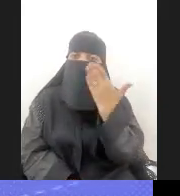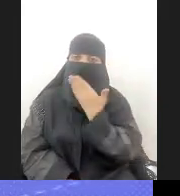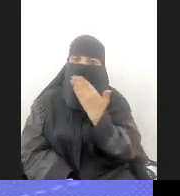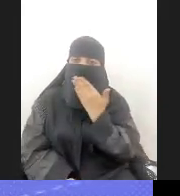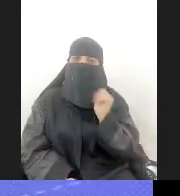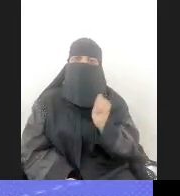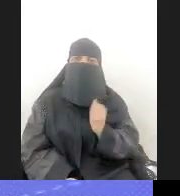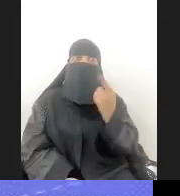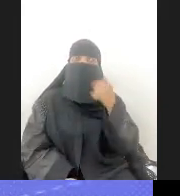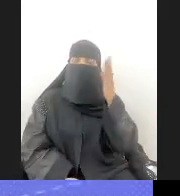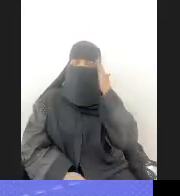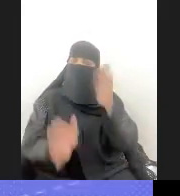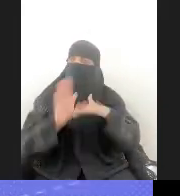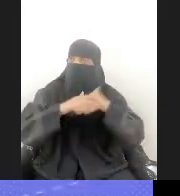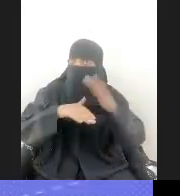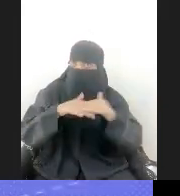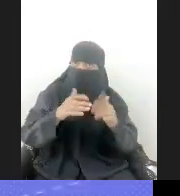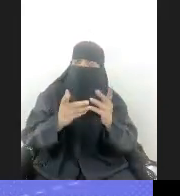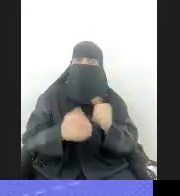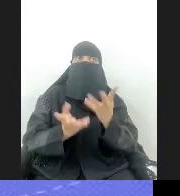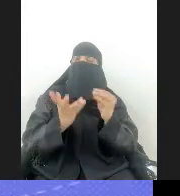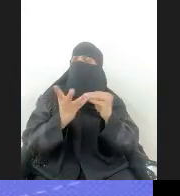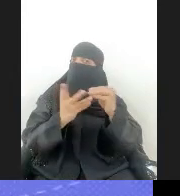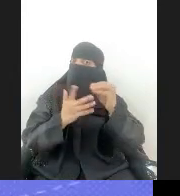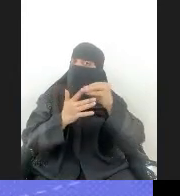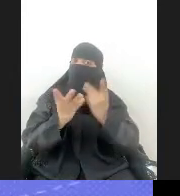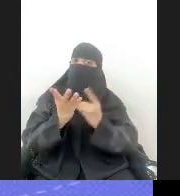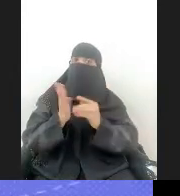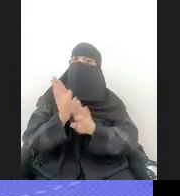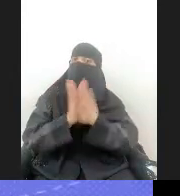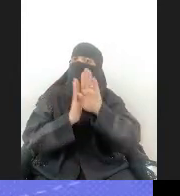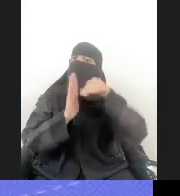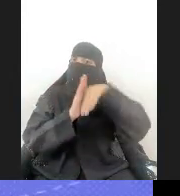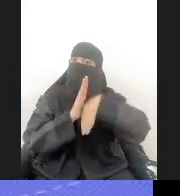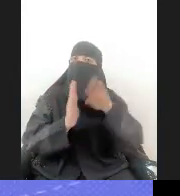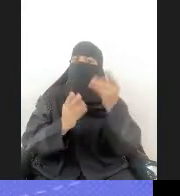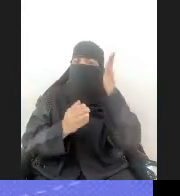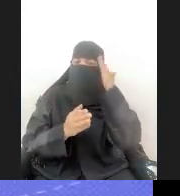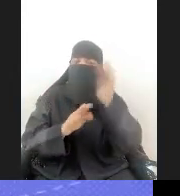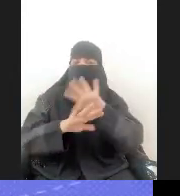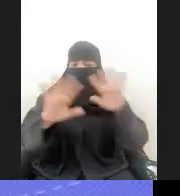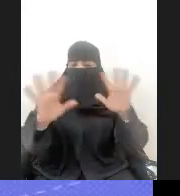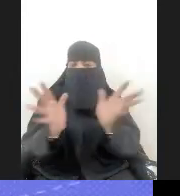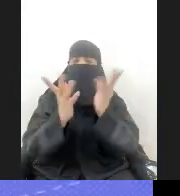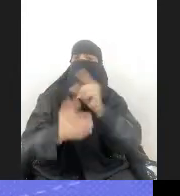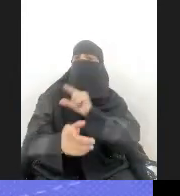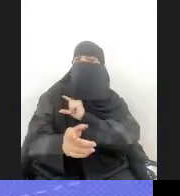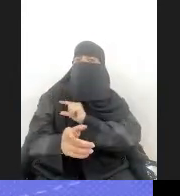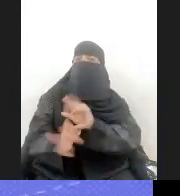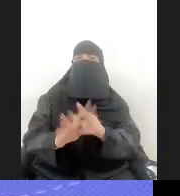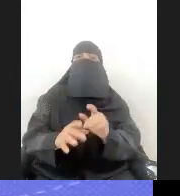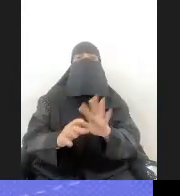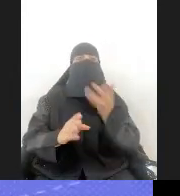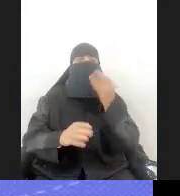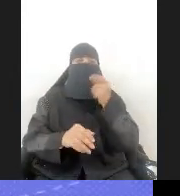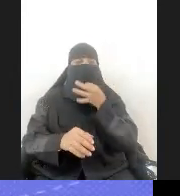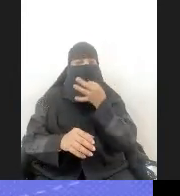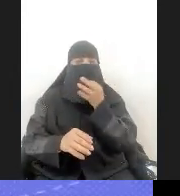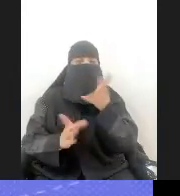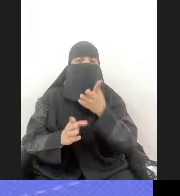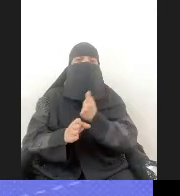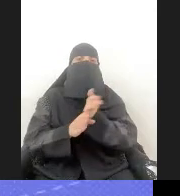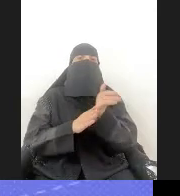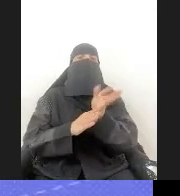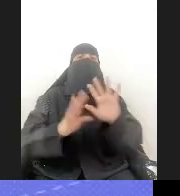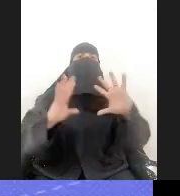أعرف كذلك يعني مستوياتهم وهكذا. أنا أتكلم عن الخصائص العامة، فهذا يعني إحنا مكفيين في هذا